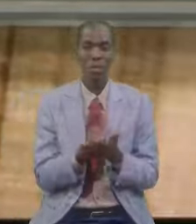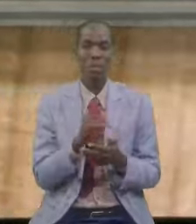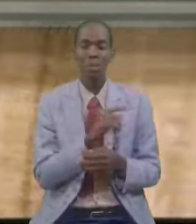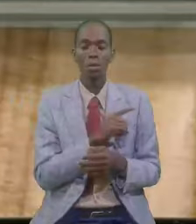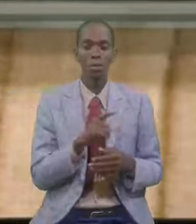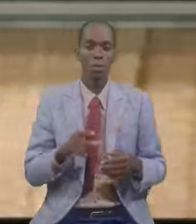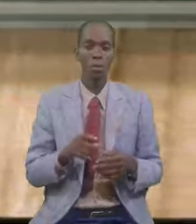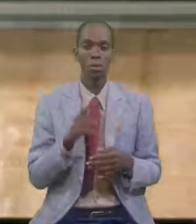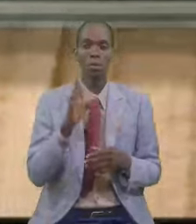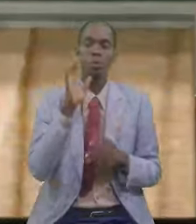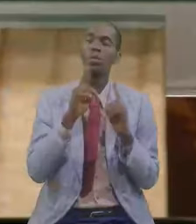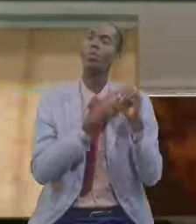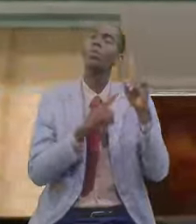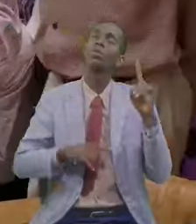Seigneur,